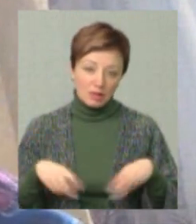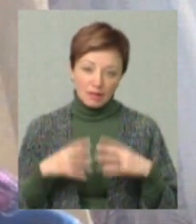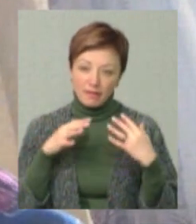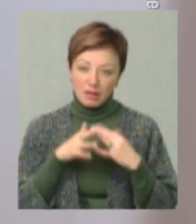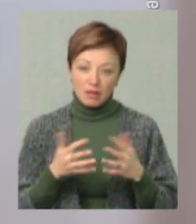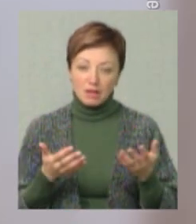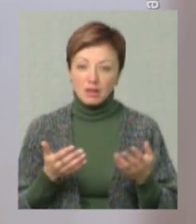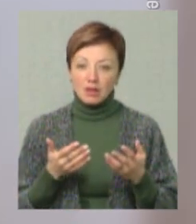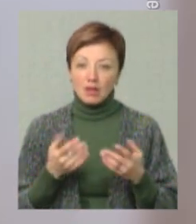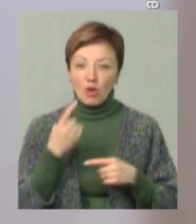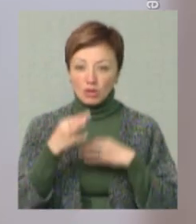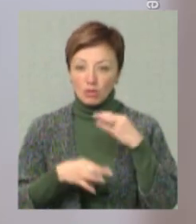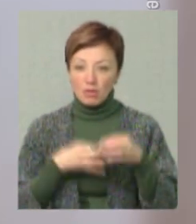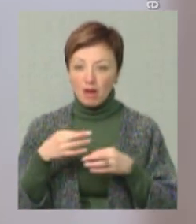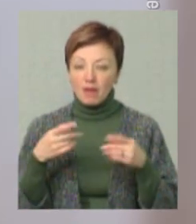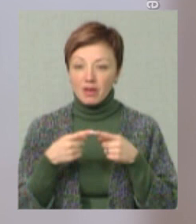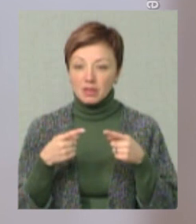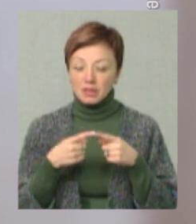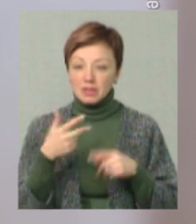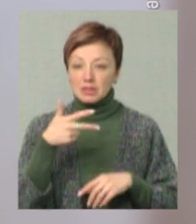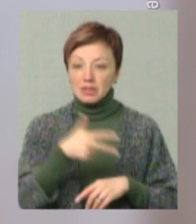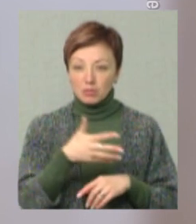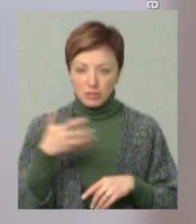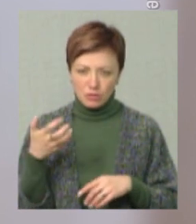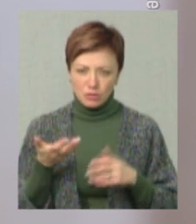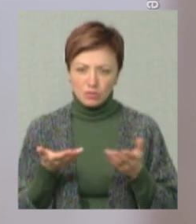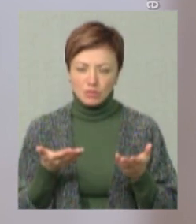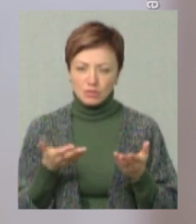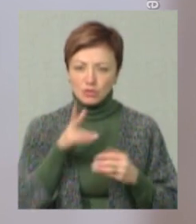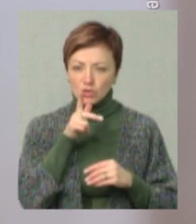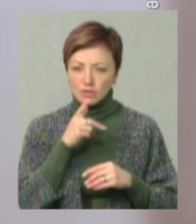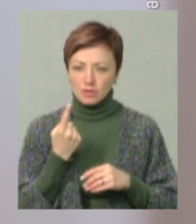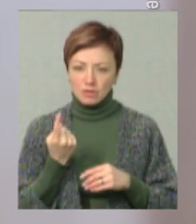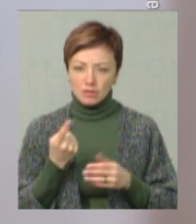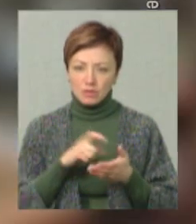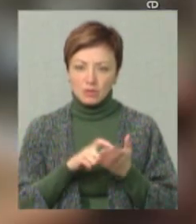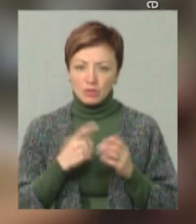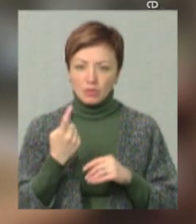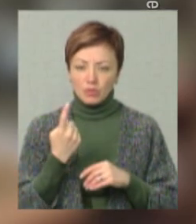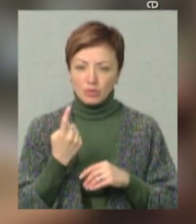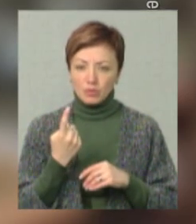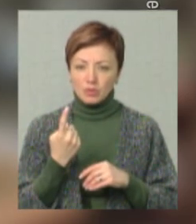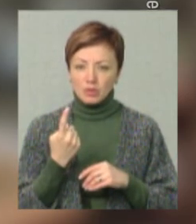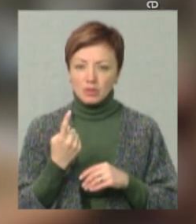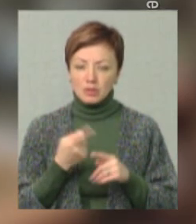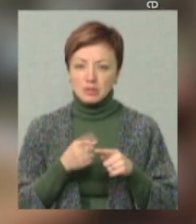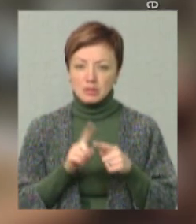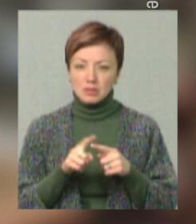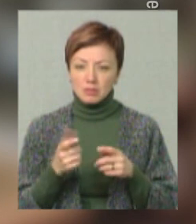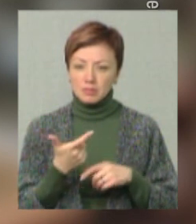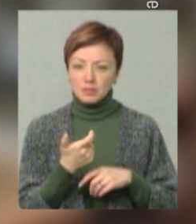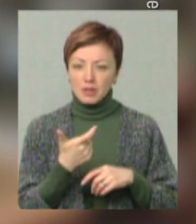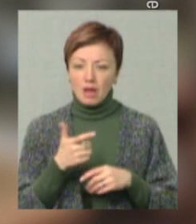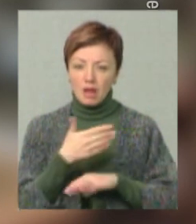на війні. Доба я бачила квартира 3500 гривень в Чернівцях, одна жіночка, я навіть запринтскрінила